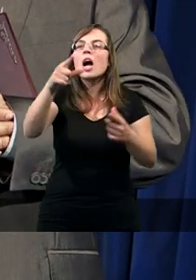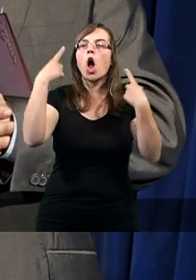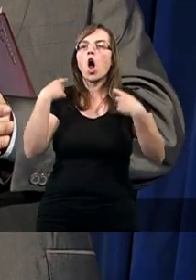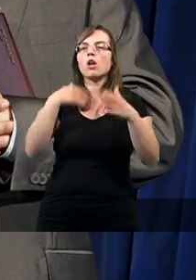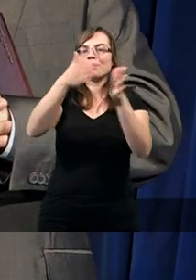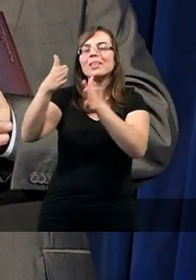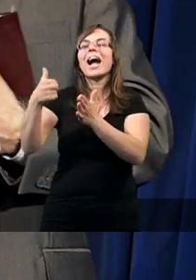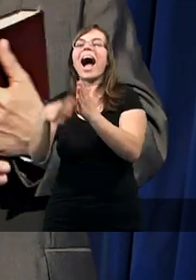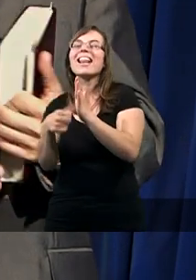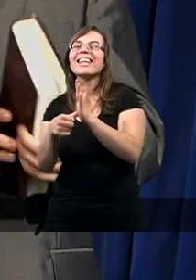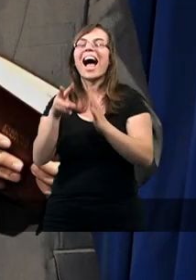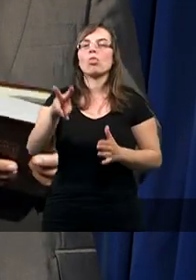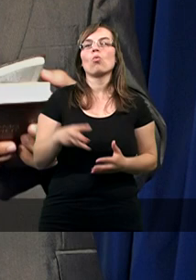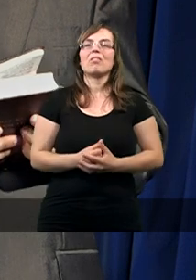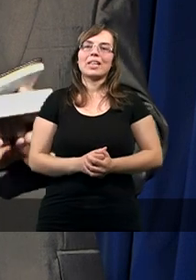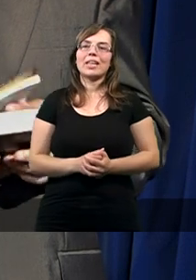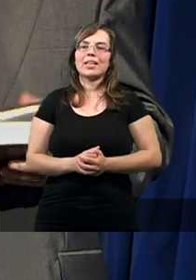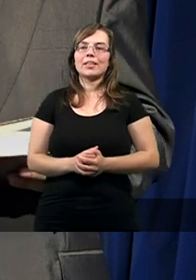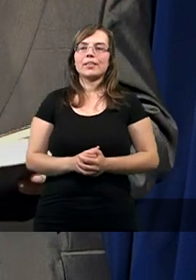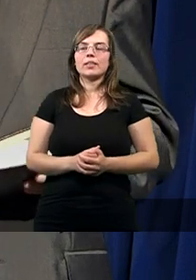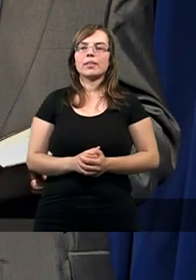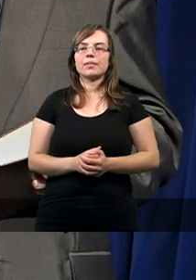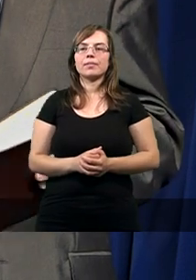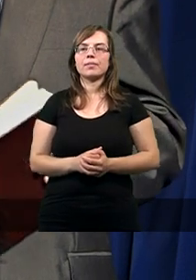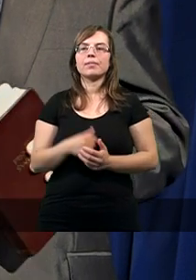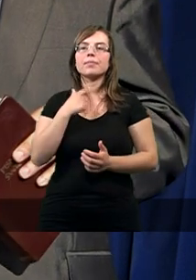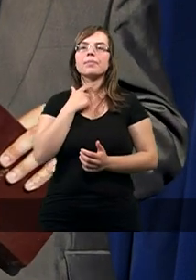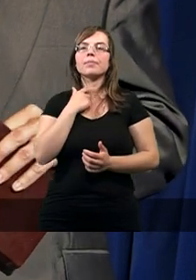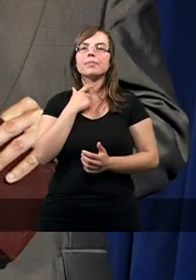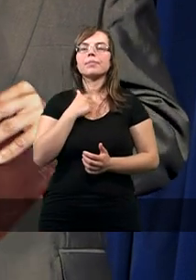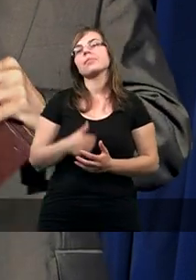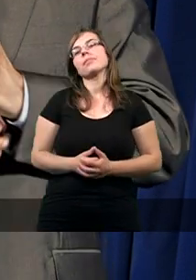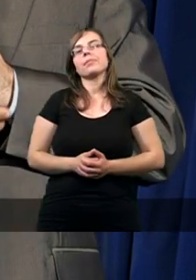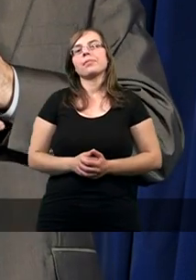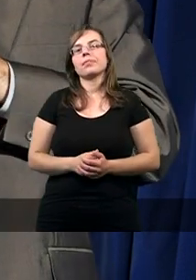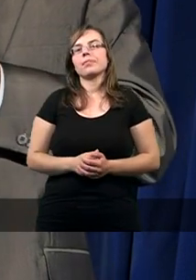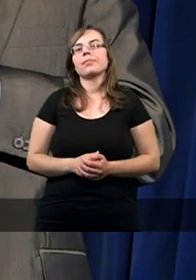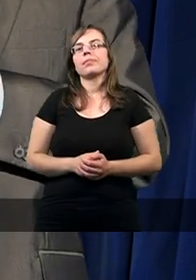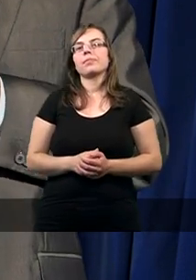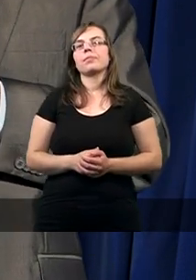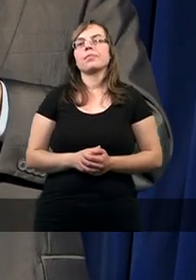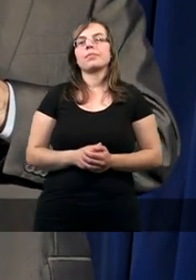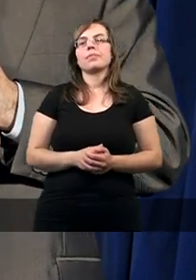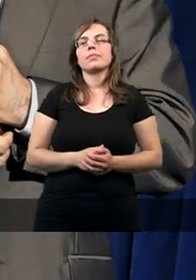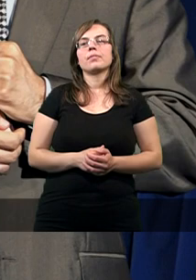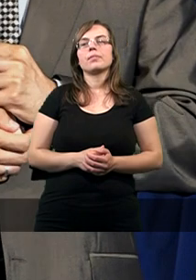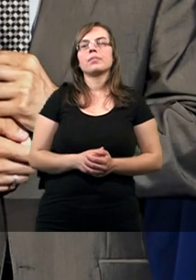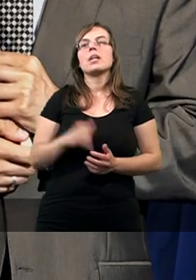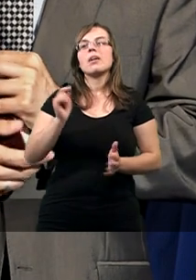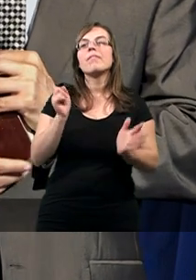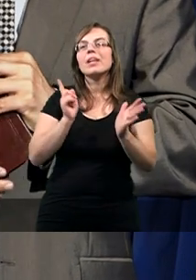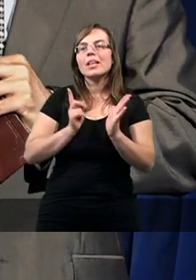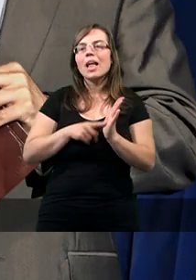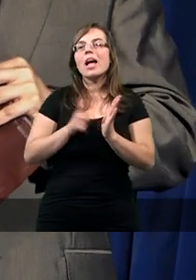kilku kandydatów. And their individual equal to our conference president said, well, tell me what kind of pastor you need.